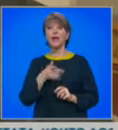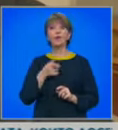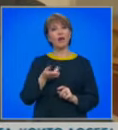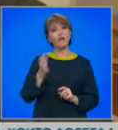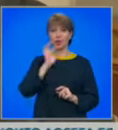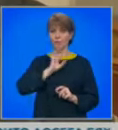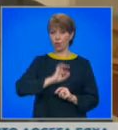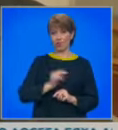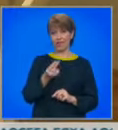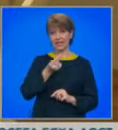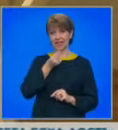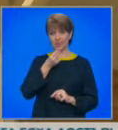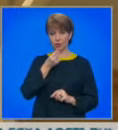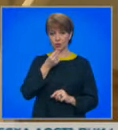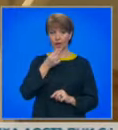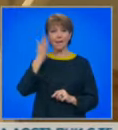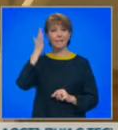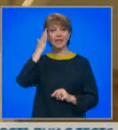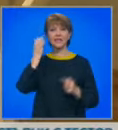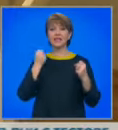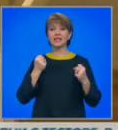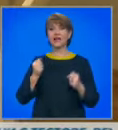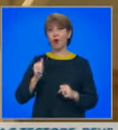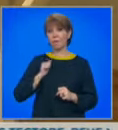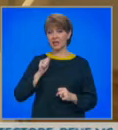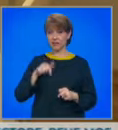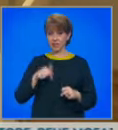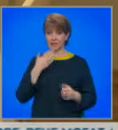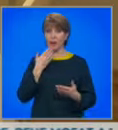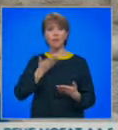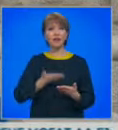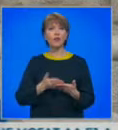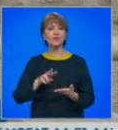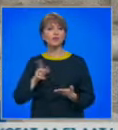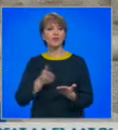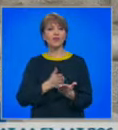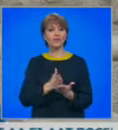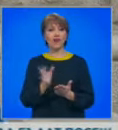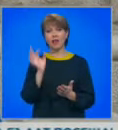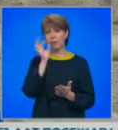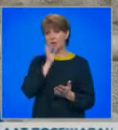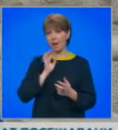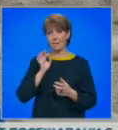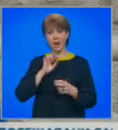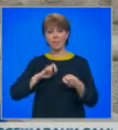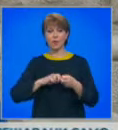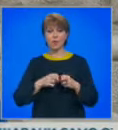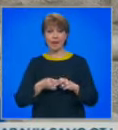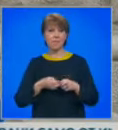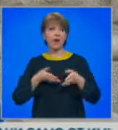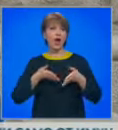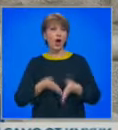получат съответно и закуската. Министърът на здравеопазването пък днес предложи друг вариант. Няма никакъв проблем да